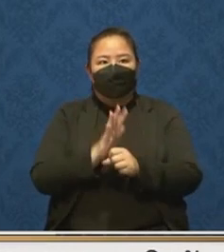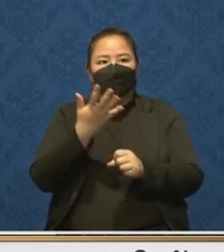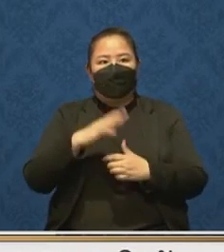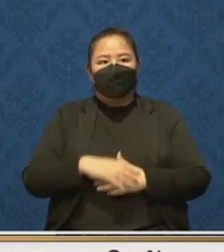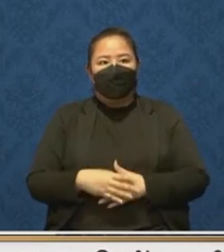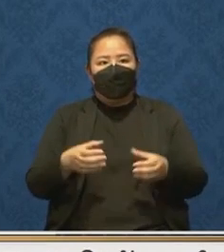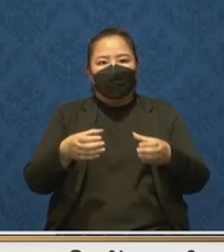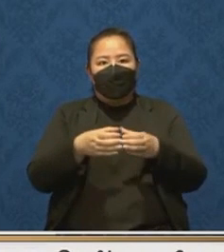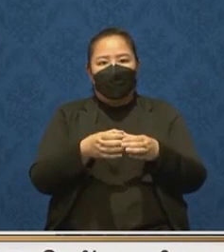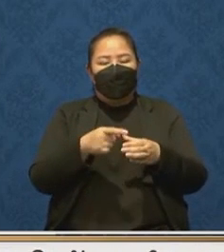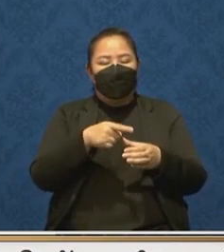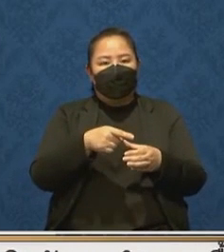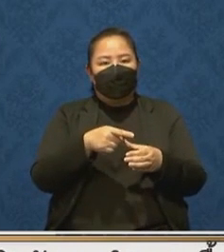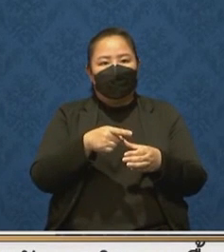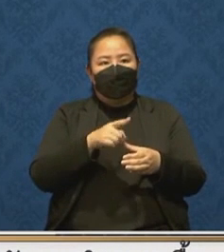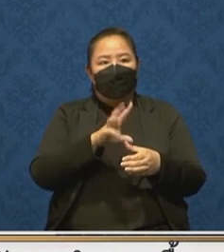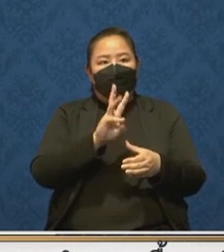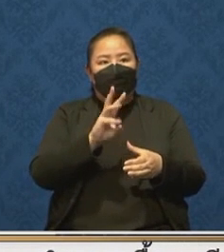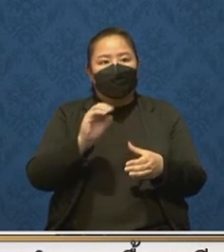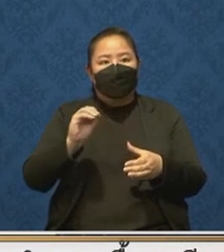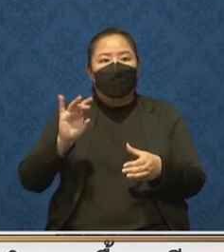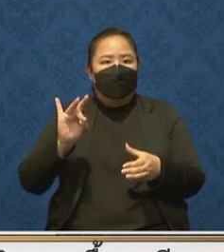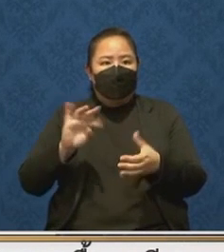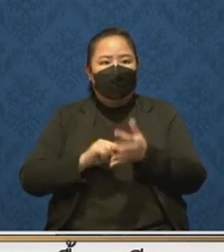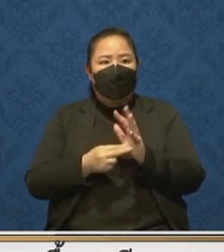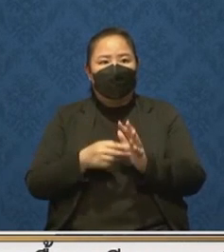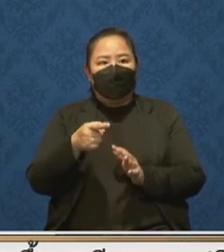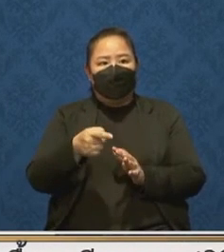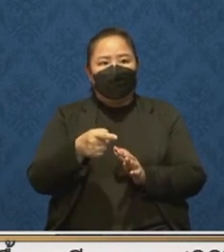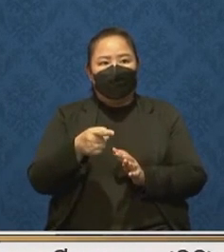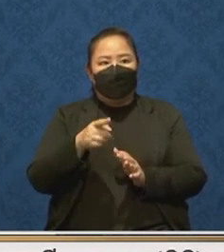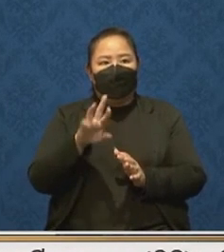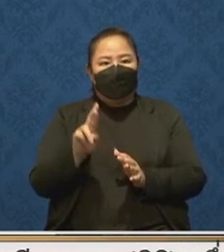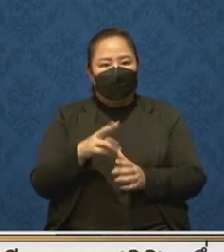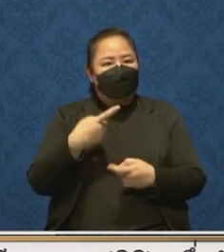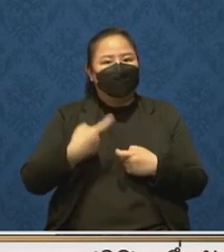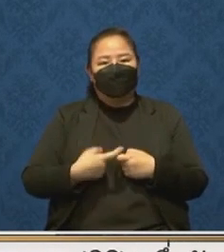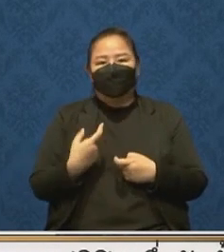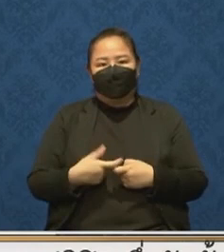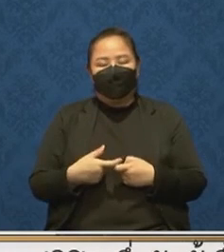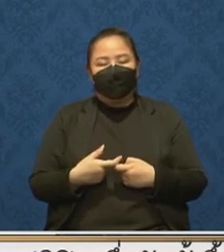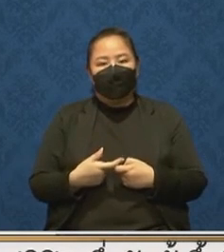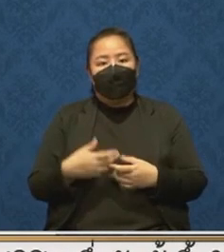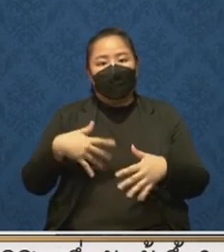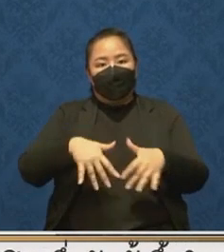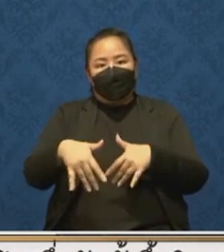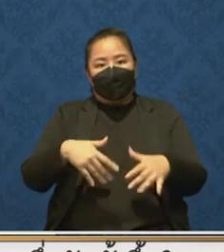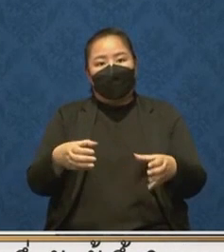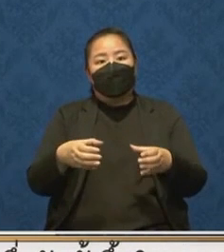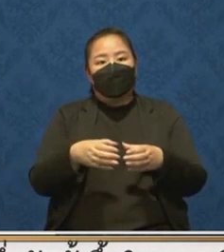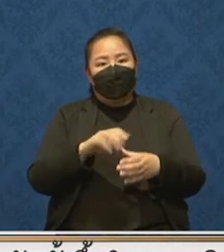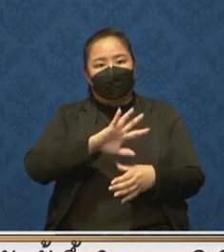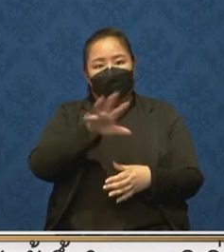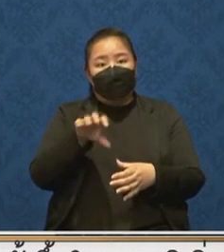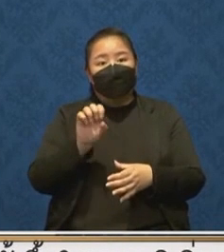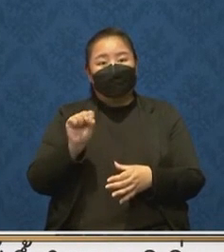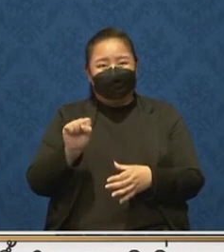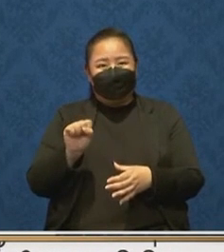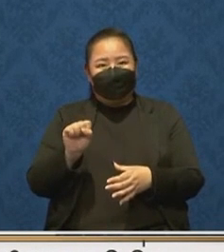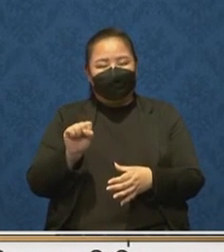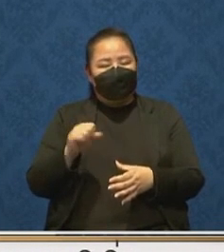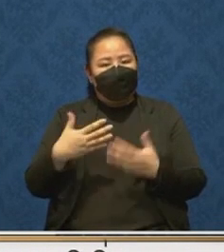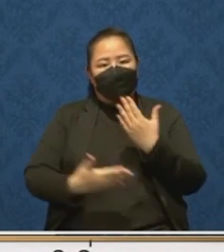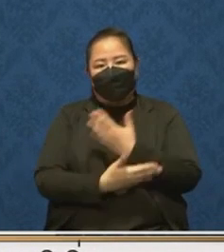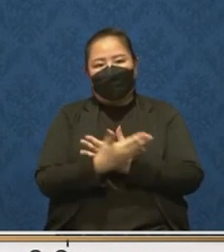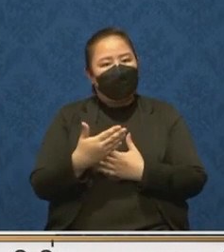อกวาจะเป็ผู้ใช้นันก็คงจะท้ายยากและประชาชนอกกลมหนึ่หลายแสนคนหมดโ